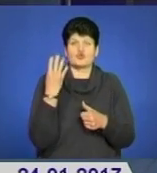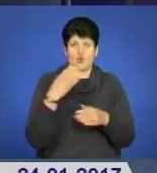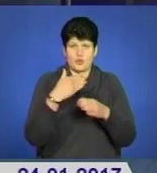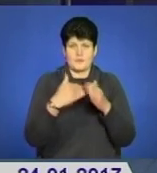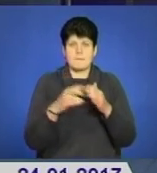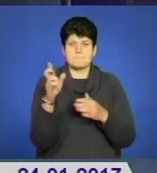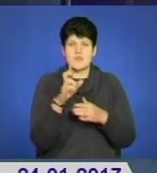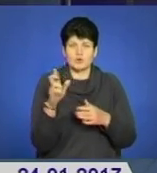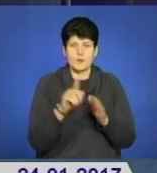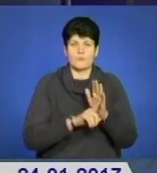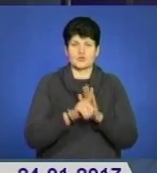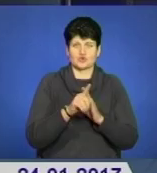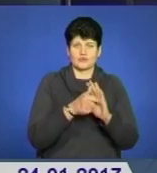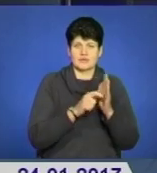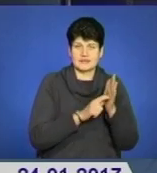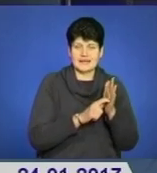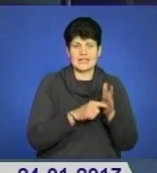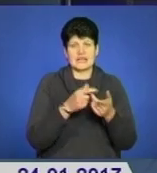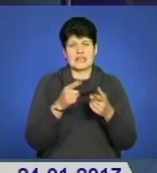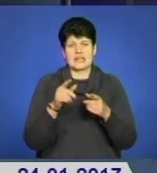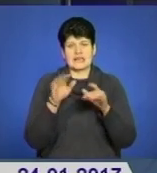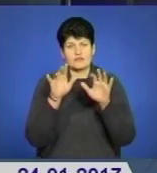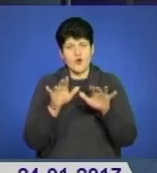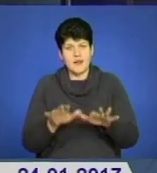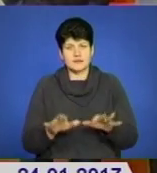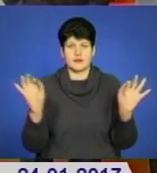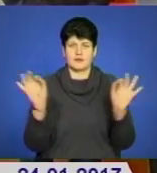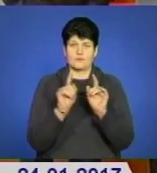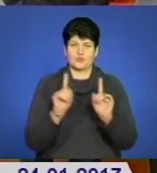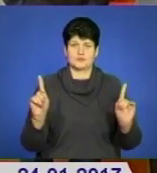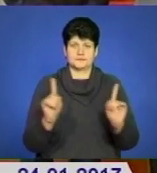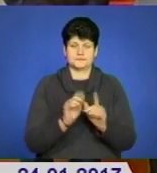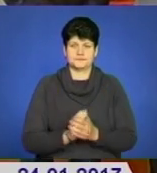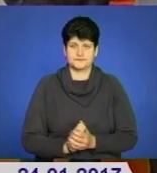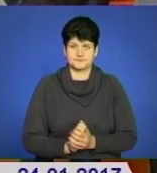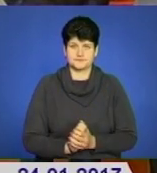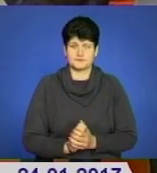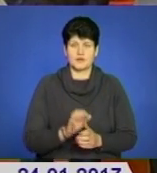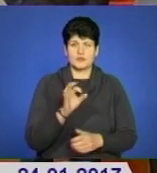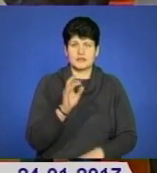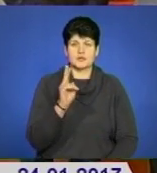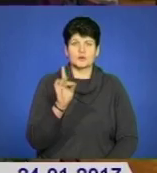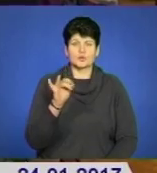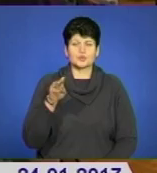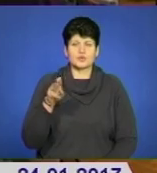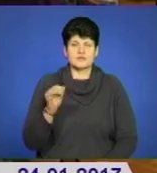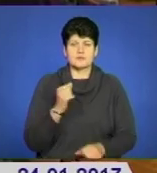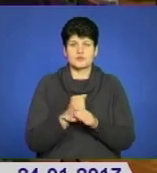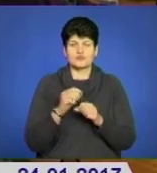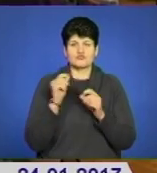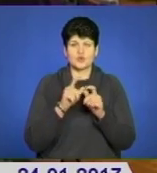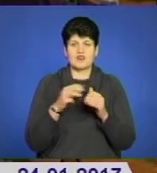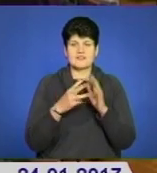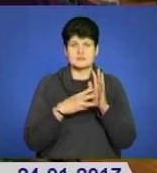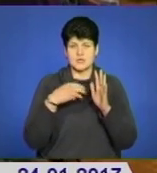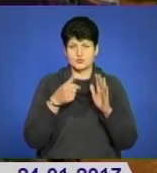– біологія, початкова освіта, інформатика та музичне мистецтво. Олена Крутовська працює у школі вже 18